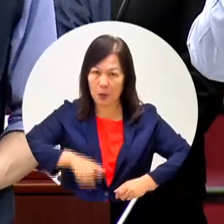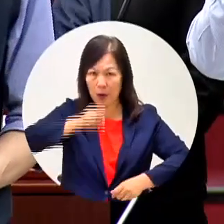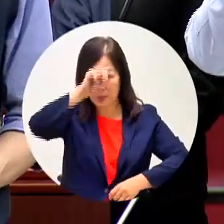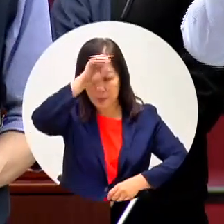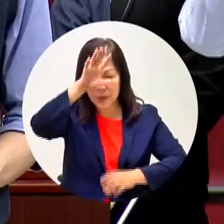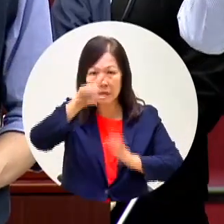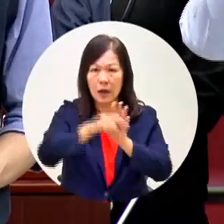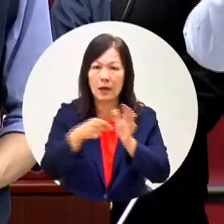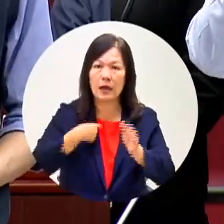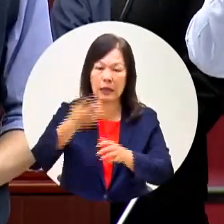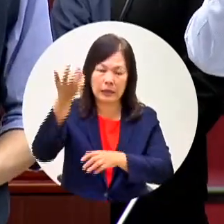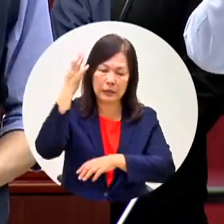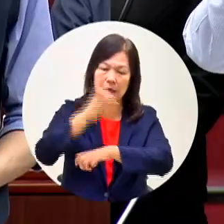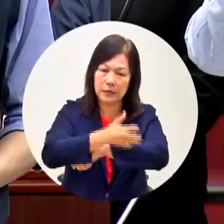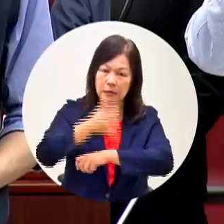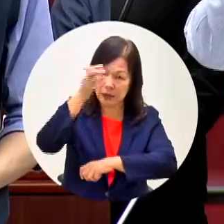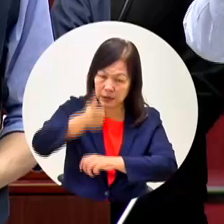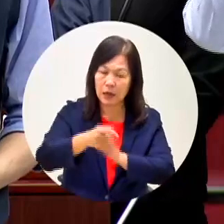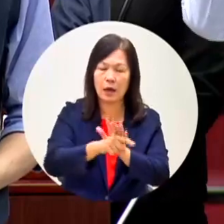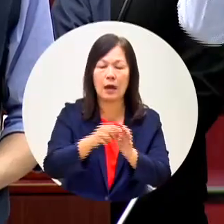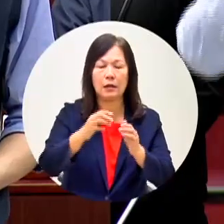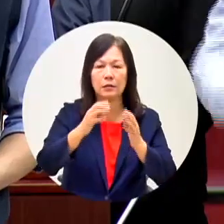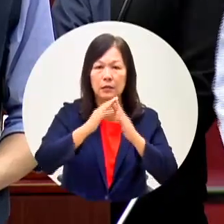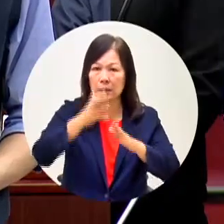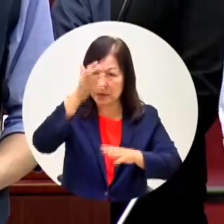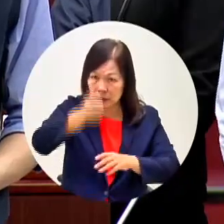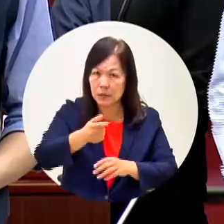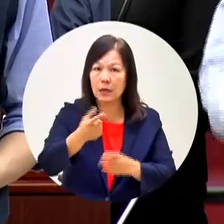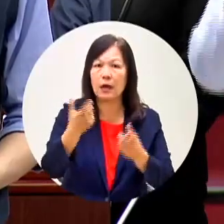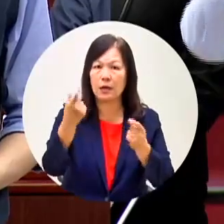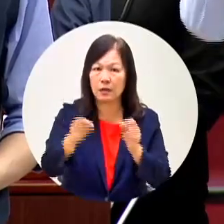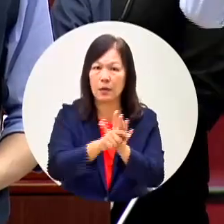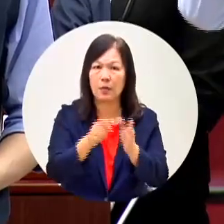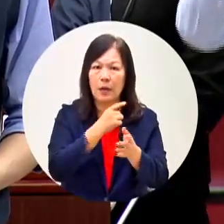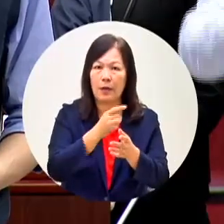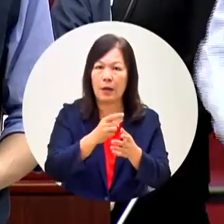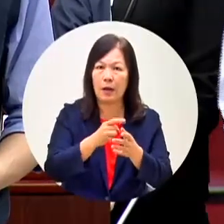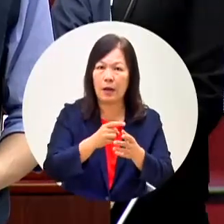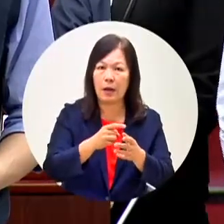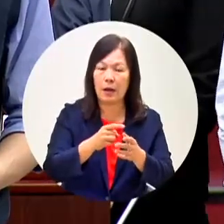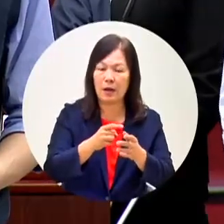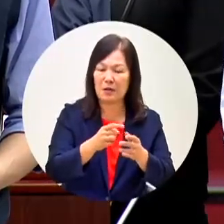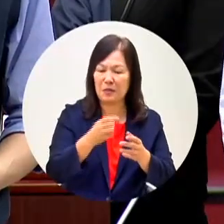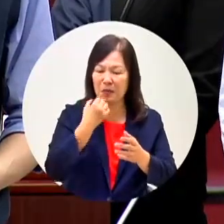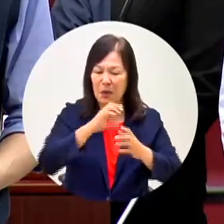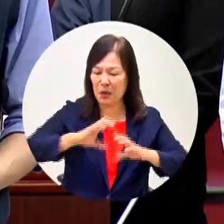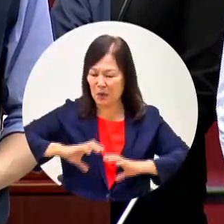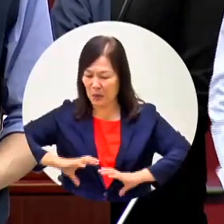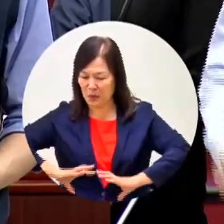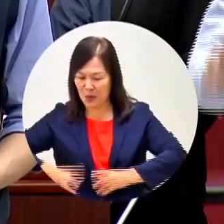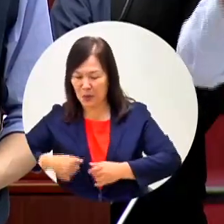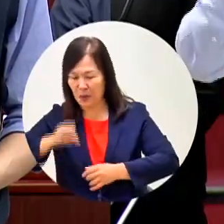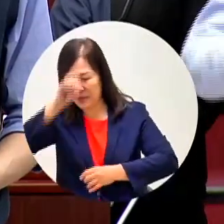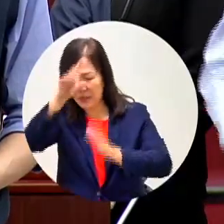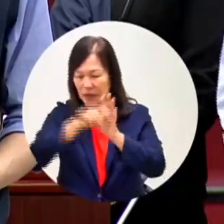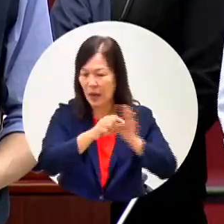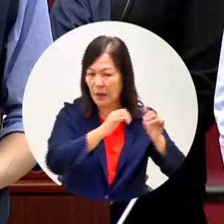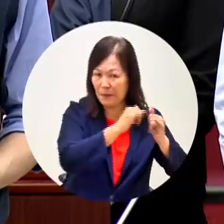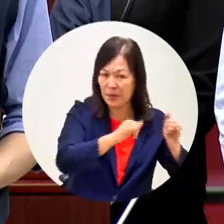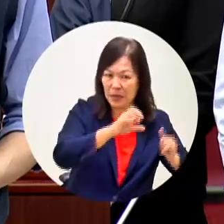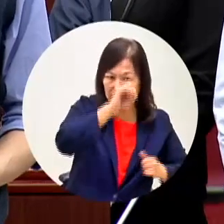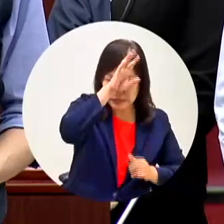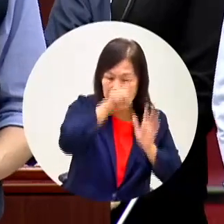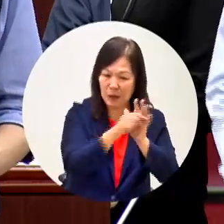也好，唔捌赢国民党，唔捌赢过民进党个。你即道理，连木区个选票一个开开，大家都跌破眼